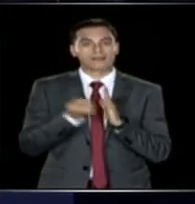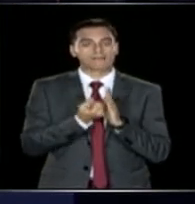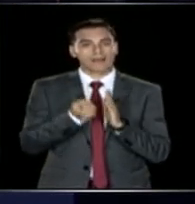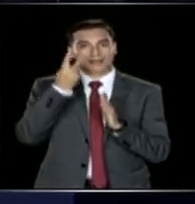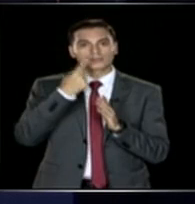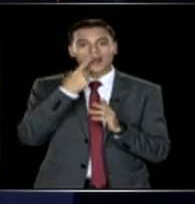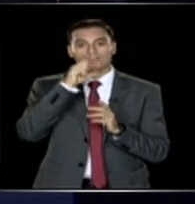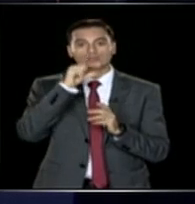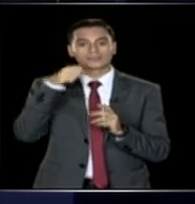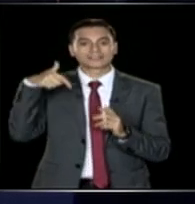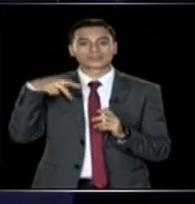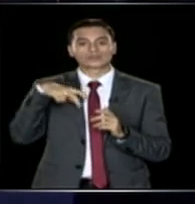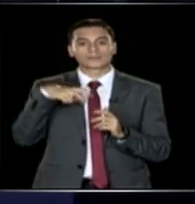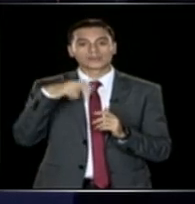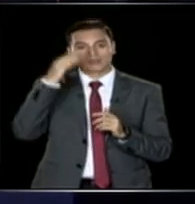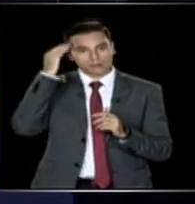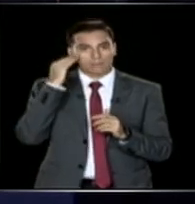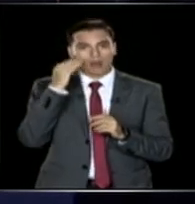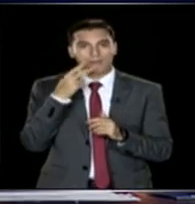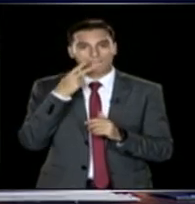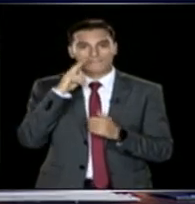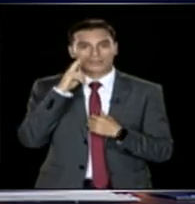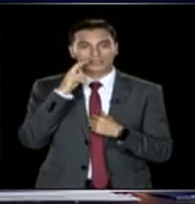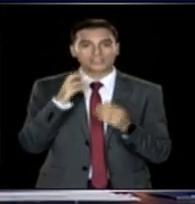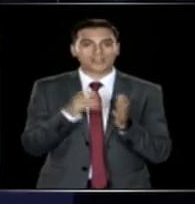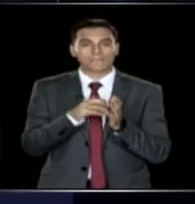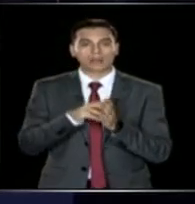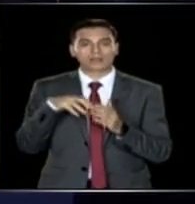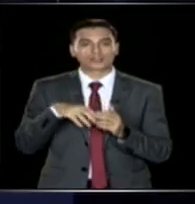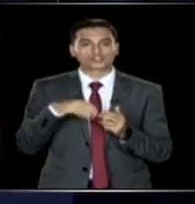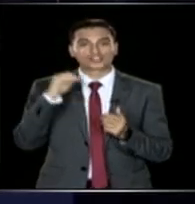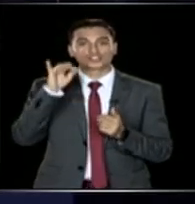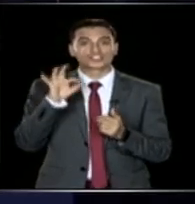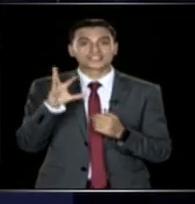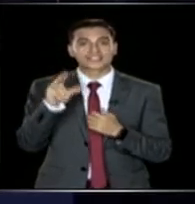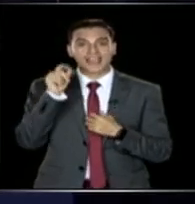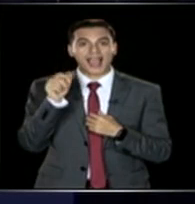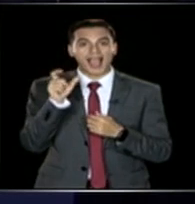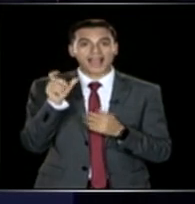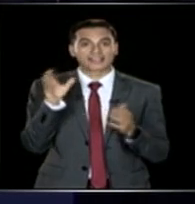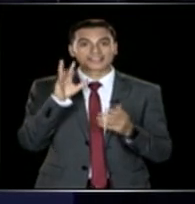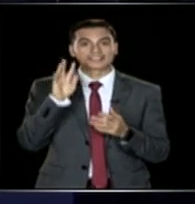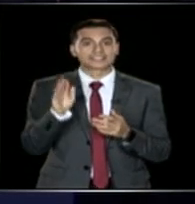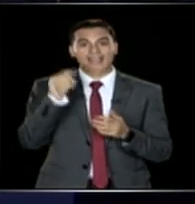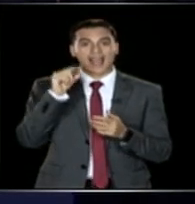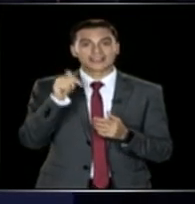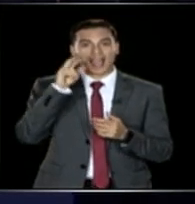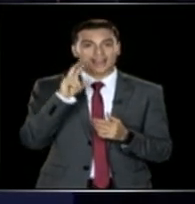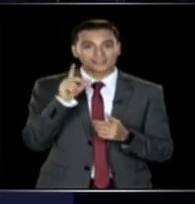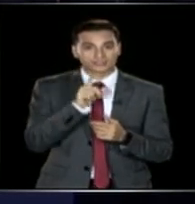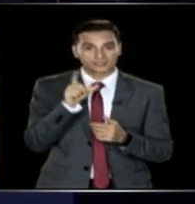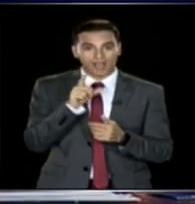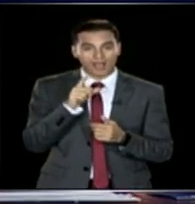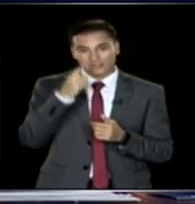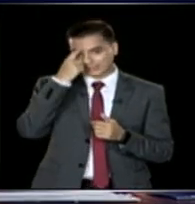1986، فمن هي؟ من جامعة القاهرة. جاني السادات. بتسأليني مش بتجاوب. لا لا لا والله جاني السادات